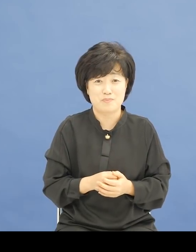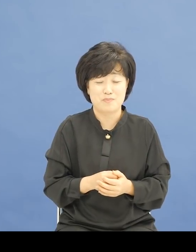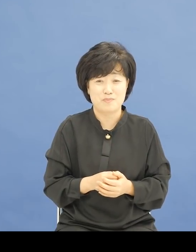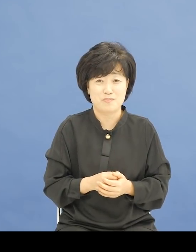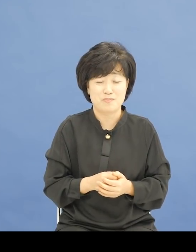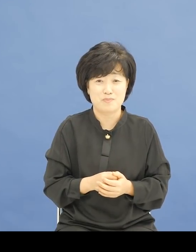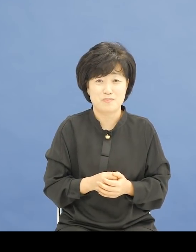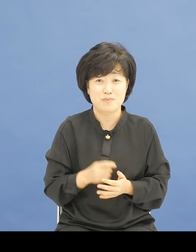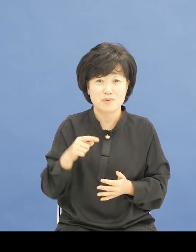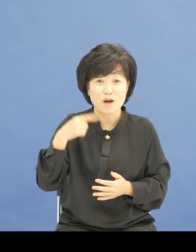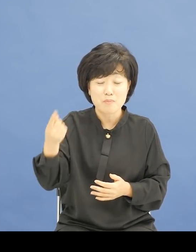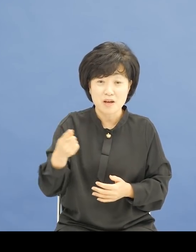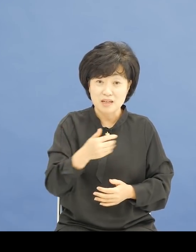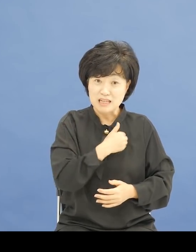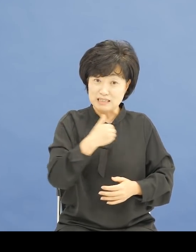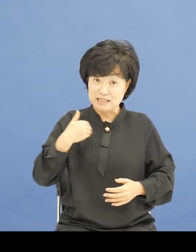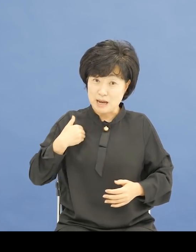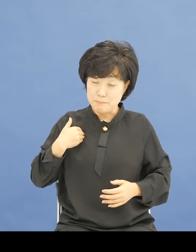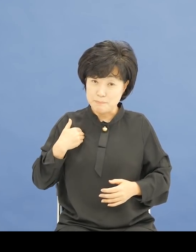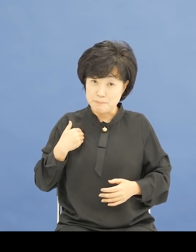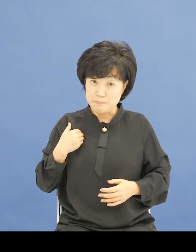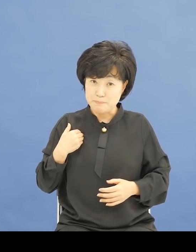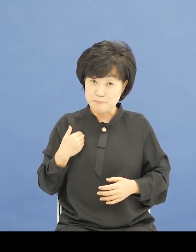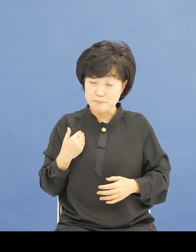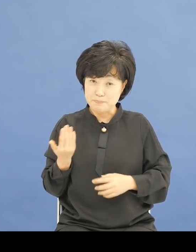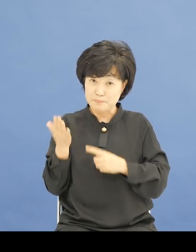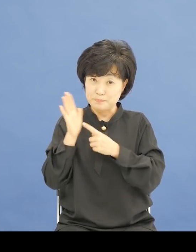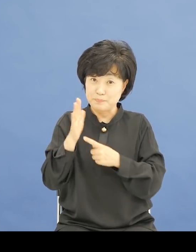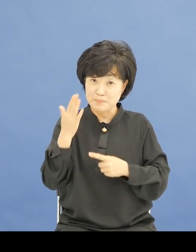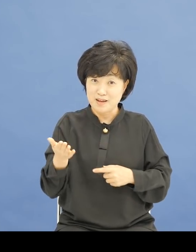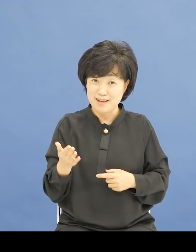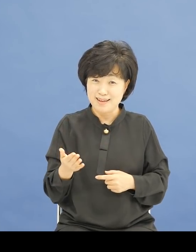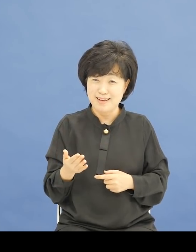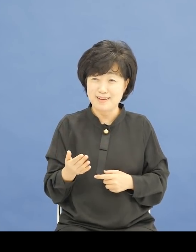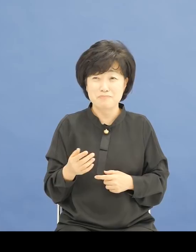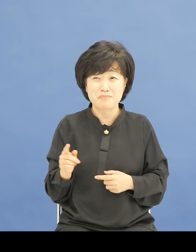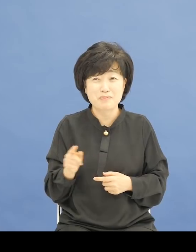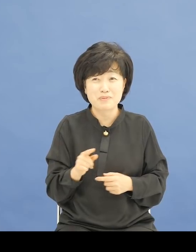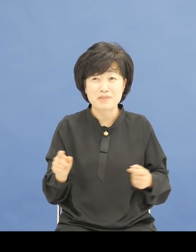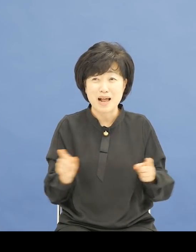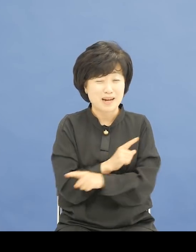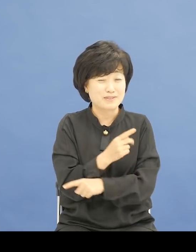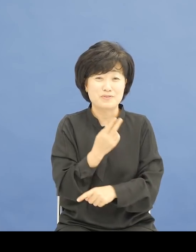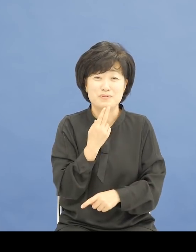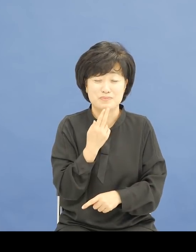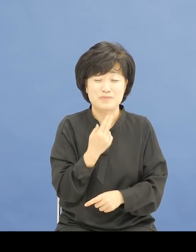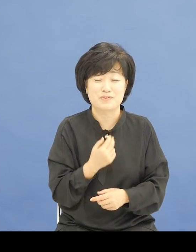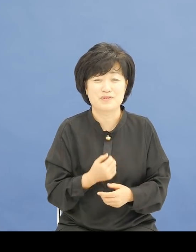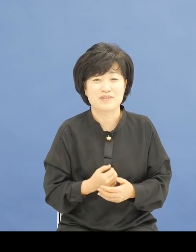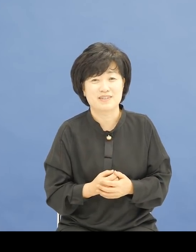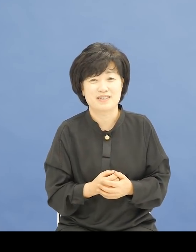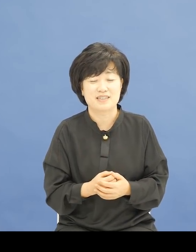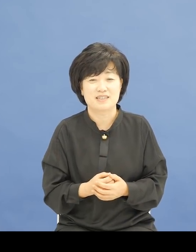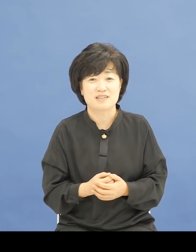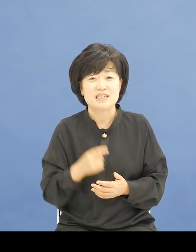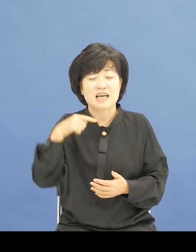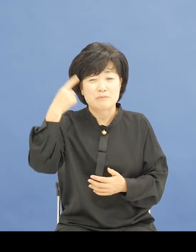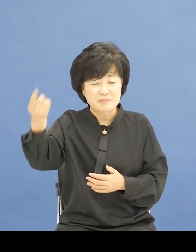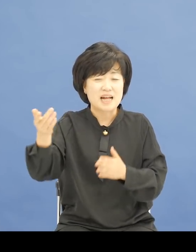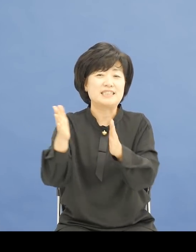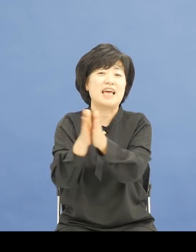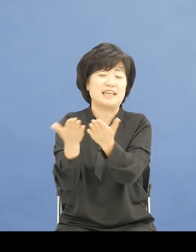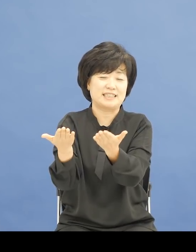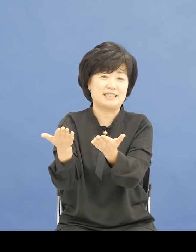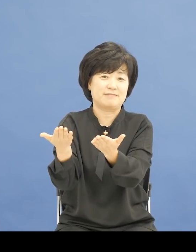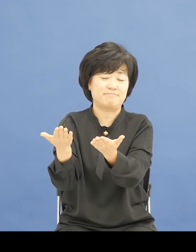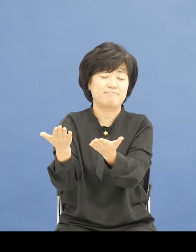그래서 그다음부터 어떻게 됐어요? 이제 좀 자신감이 좀 생기던가요? 그렇다고 해서 뭐 달라진 달라진 거 건 사실 없고요? 없었는데 네네. 이제 나중에 그